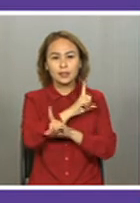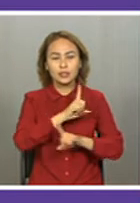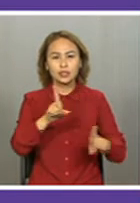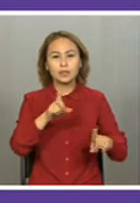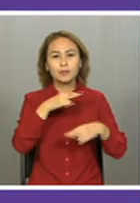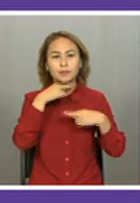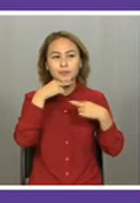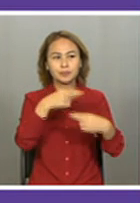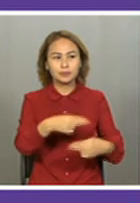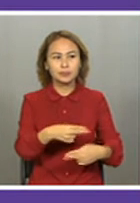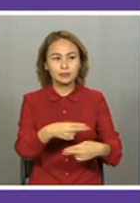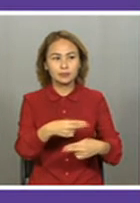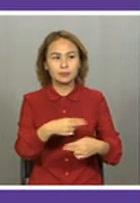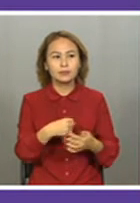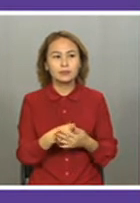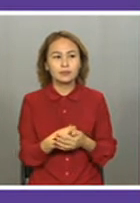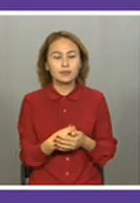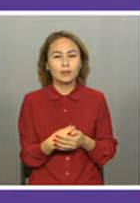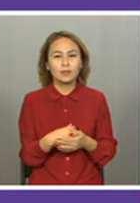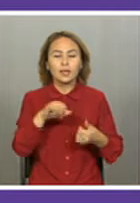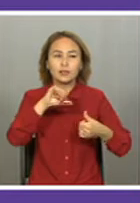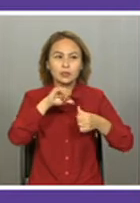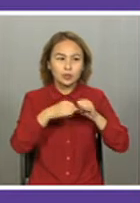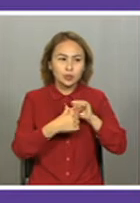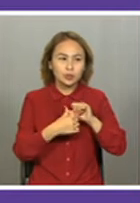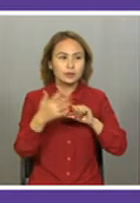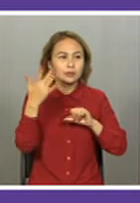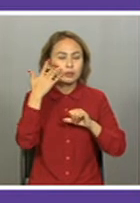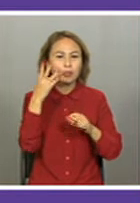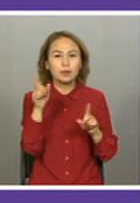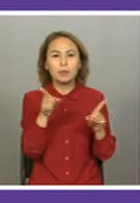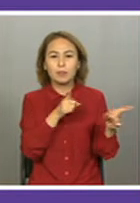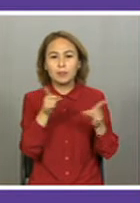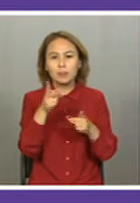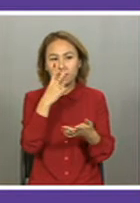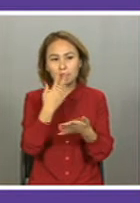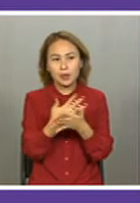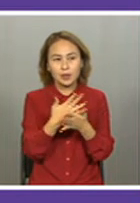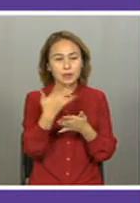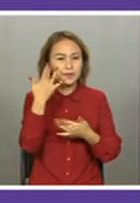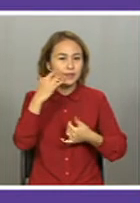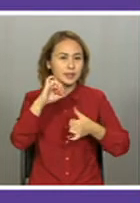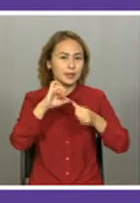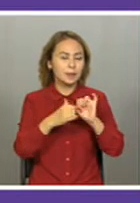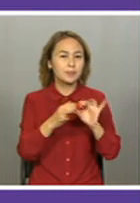қояды. Ылғи жөн сілтеп отырады да, жиі пысықтайды.